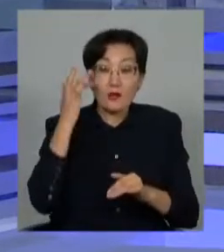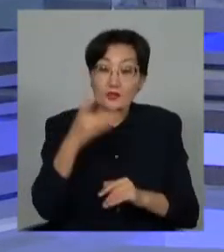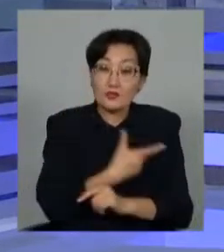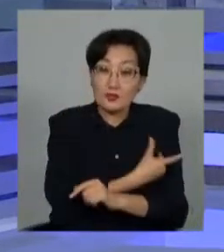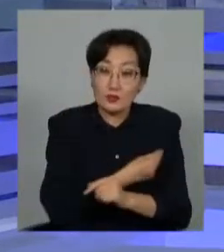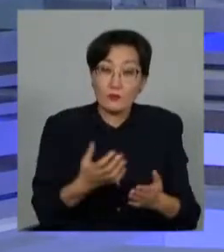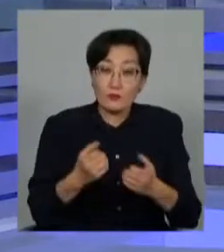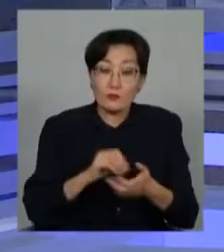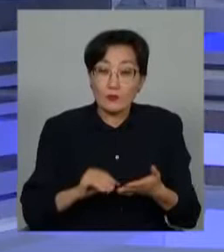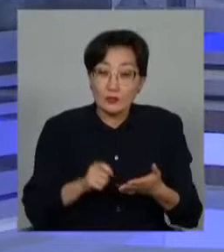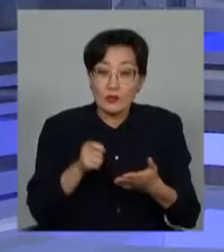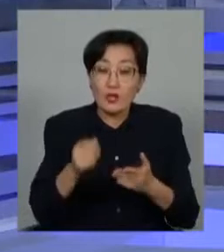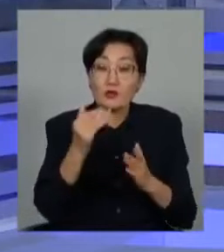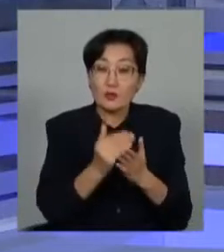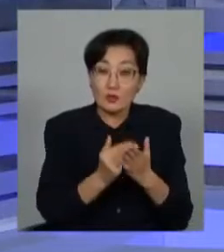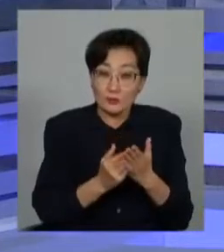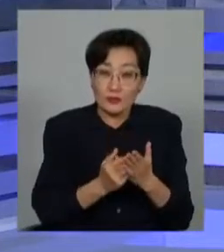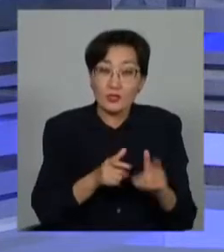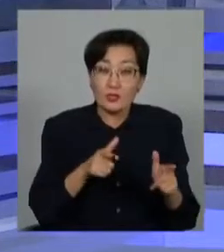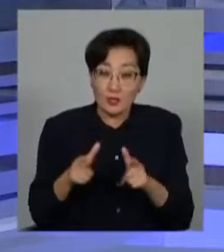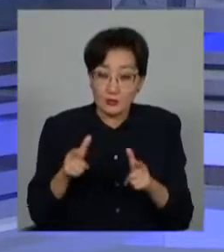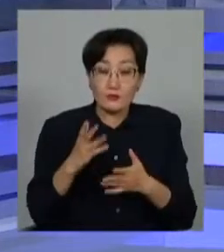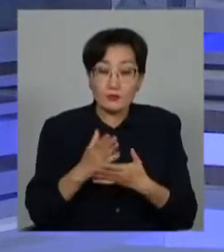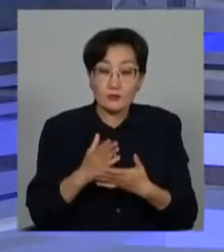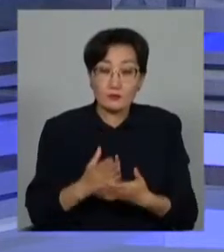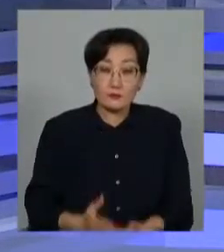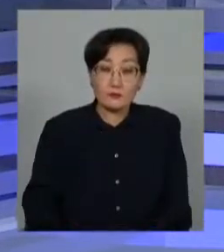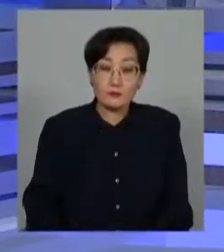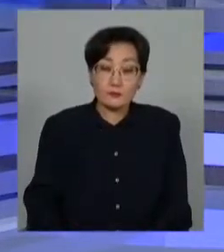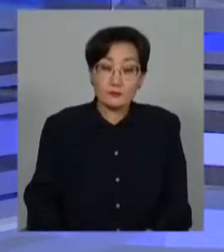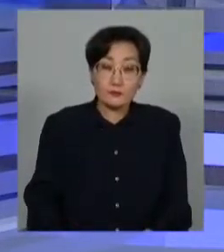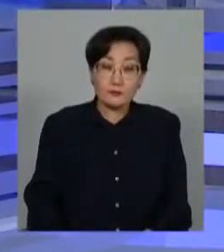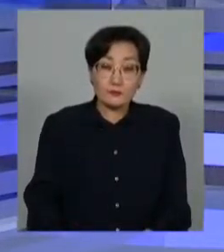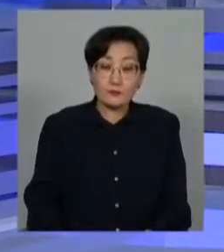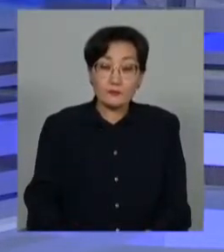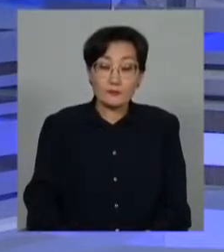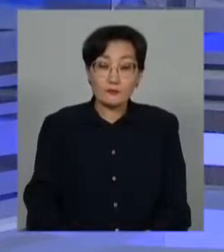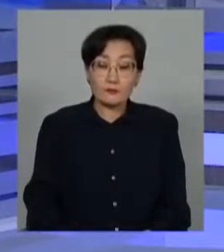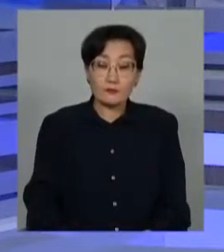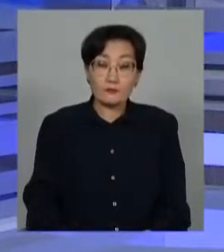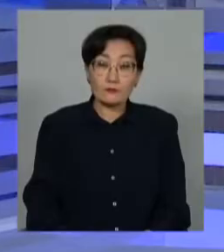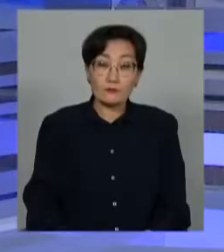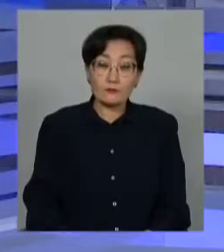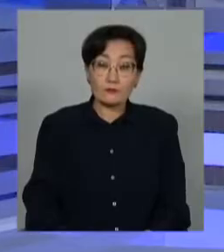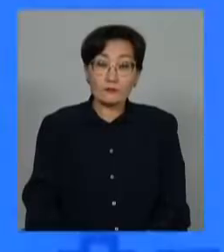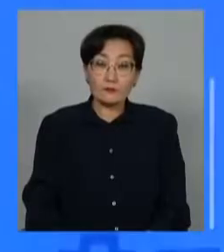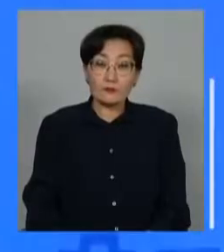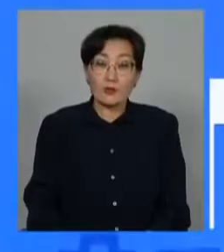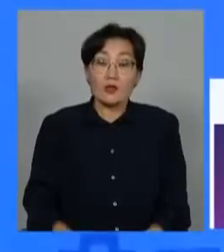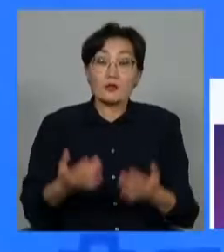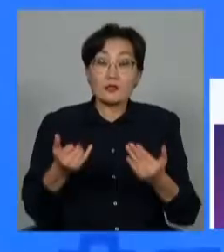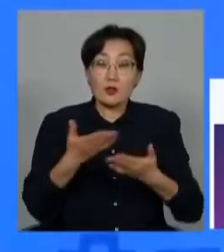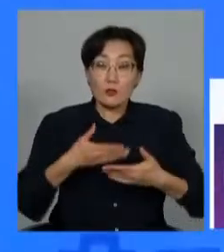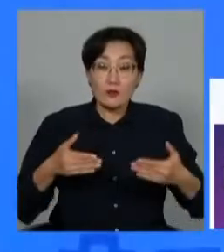алуға өтінім бергендердің тізімі қарастырылуда дейді. На сегодняшний день мы собираем эти списки. Қазір